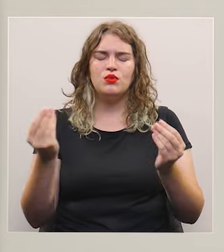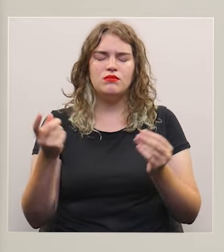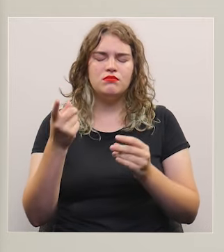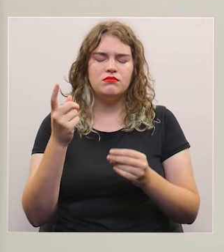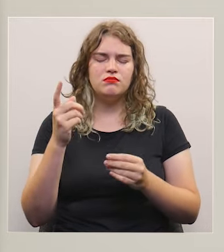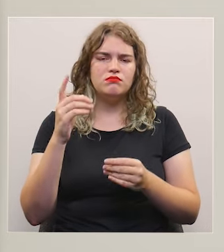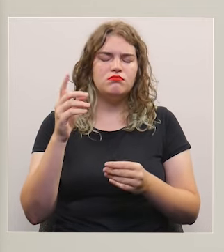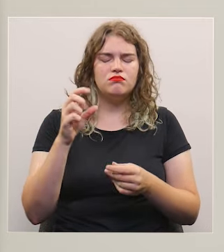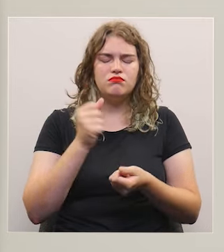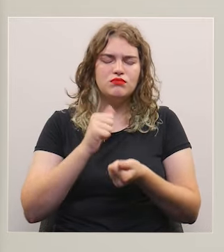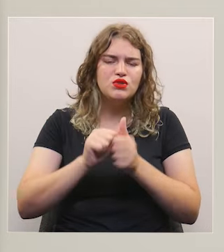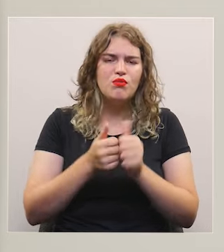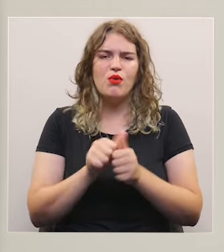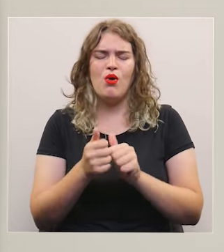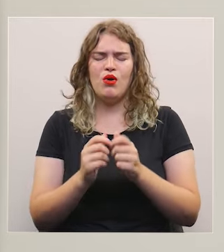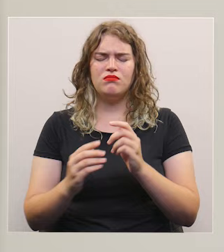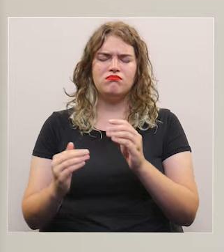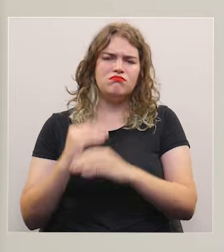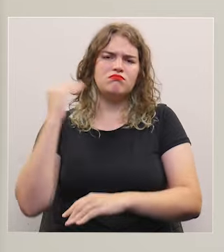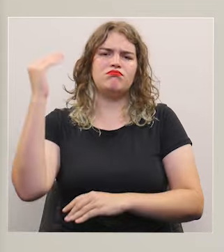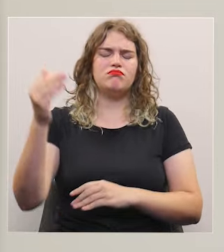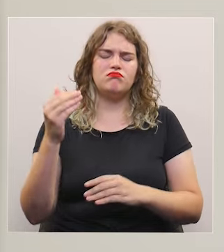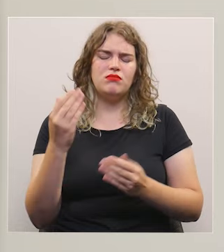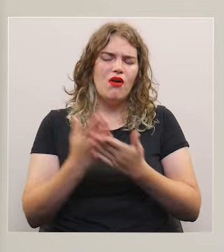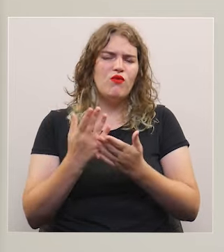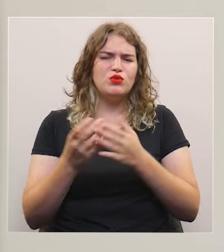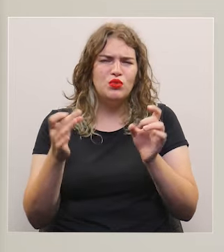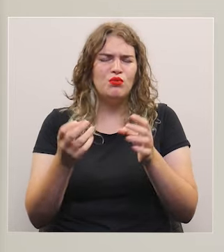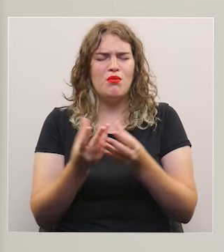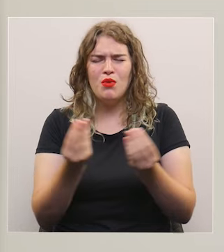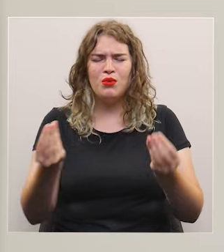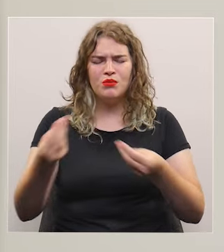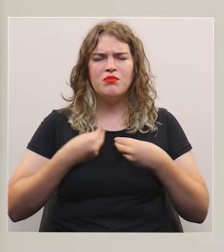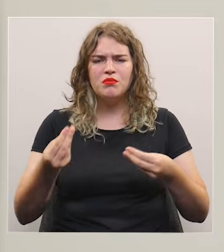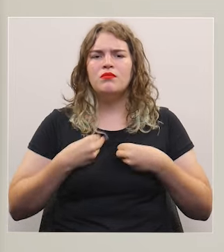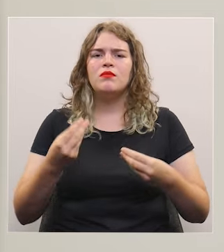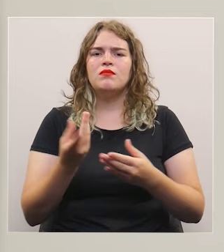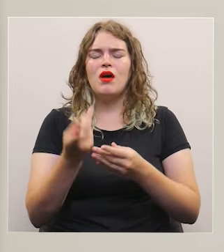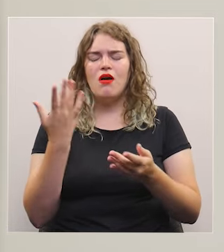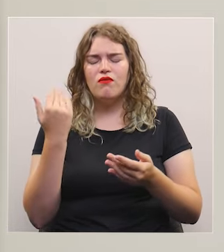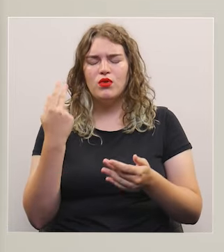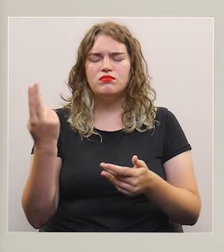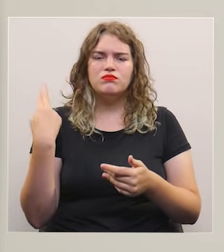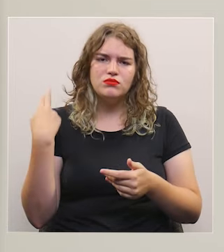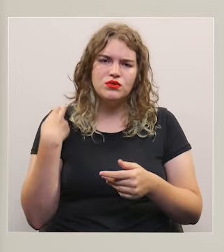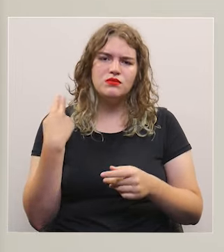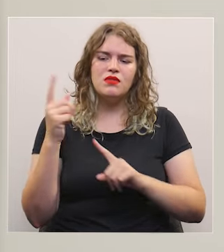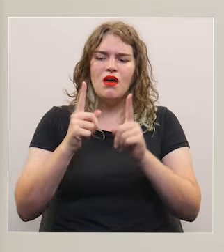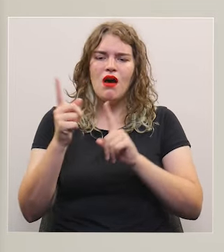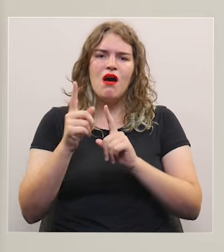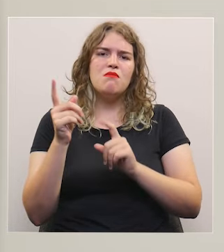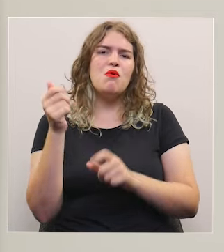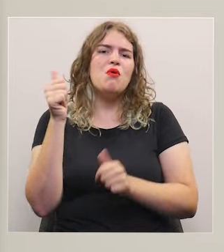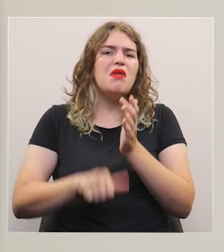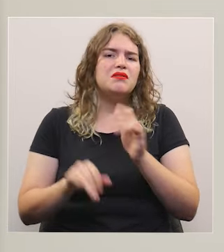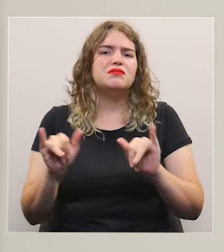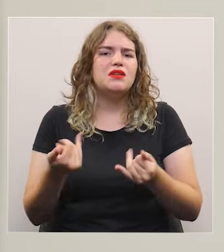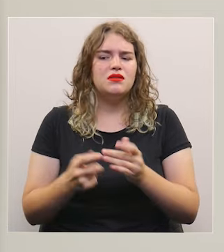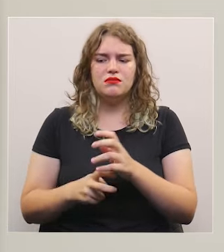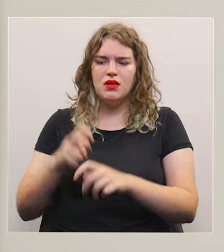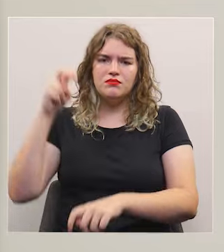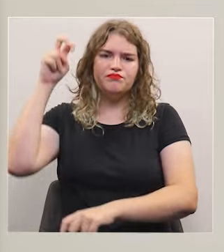karate, sportiv, ofițer, a făcut Academia de Poliție, dar a sărit în bazin, a dat